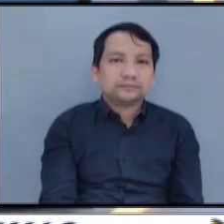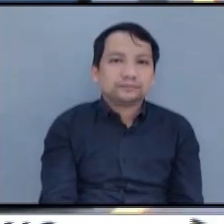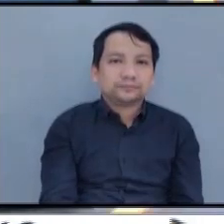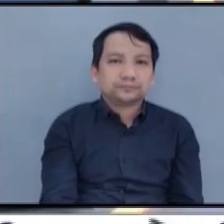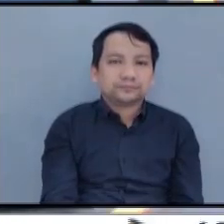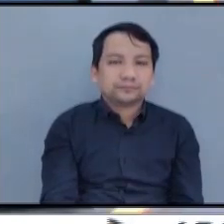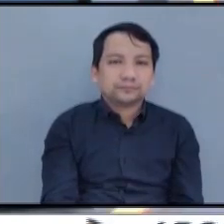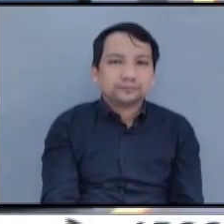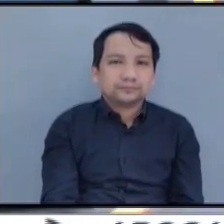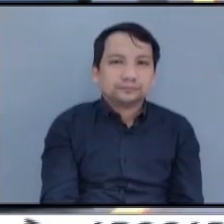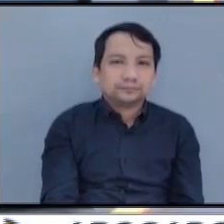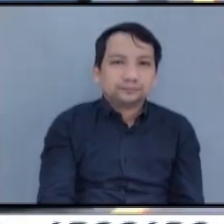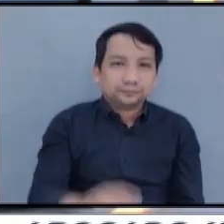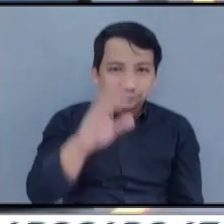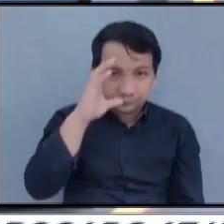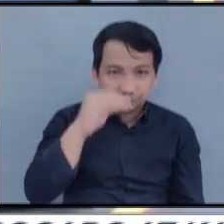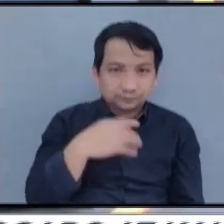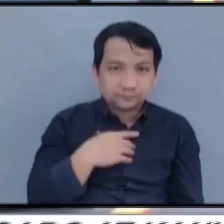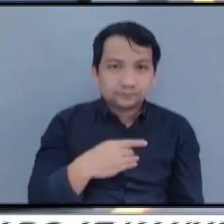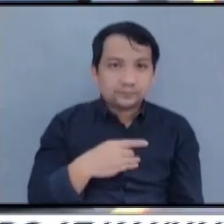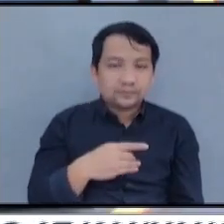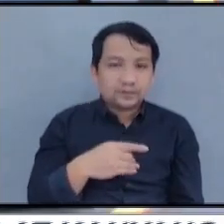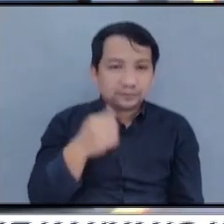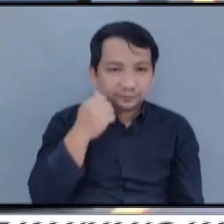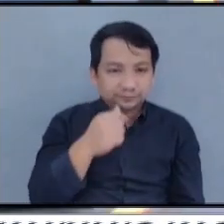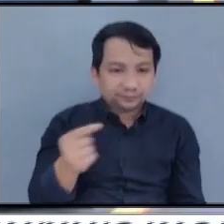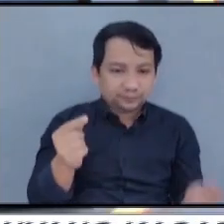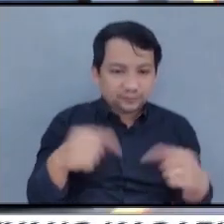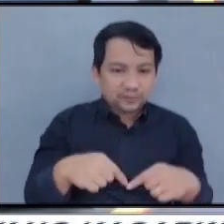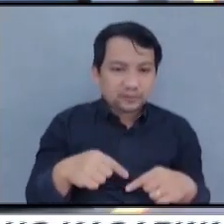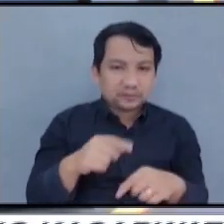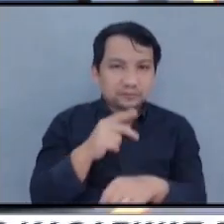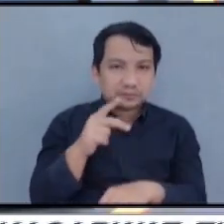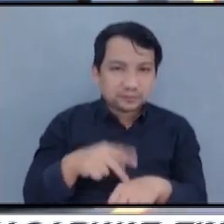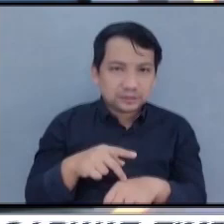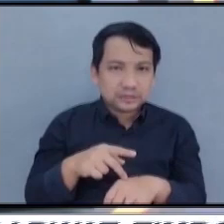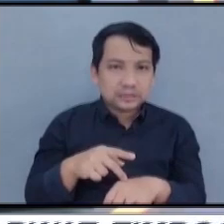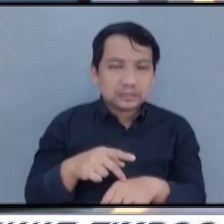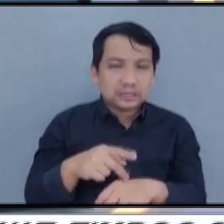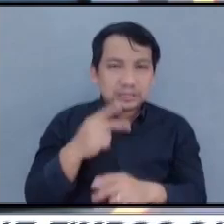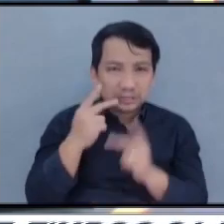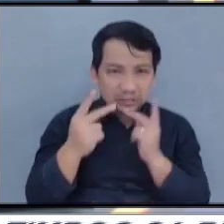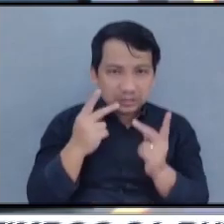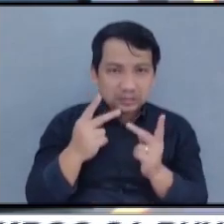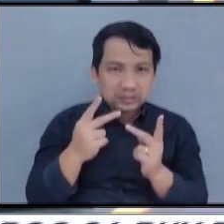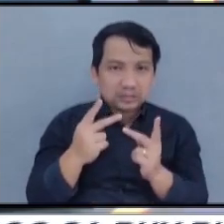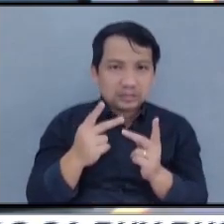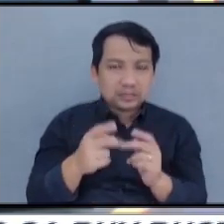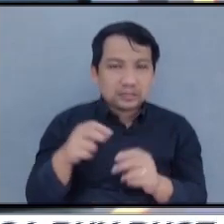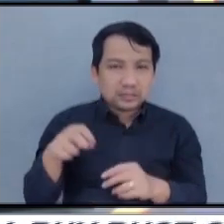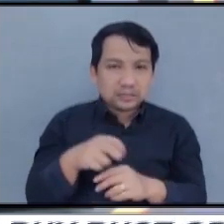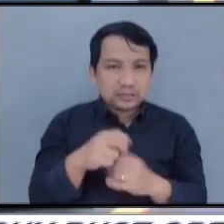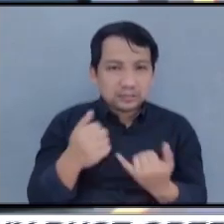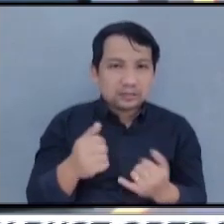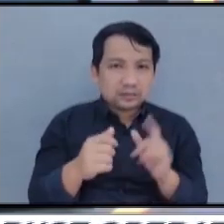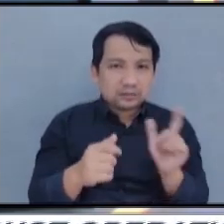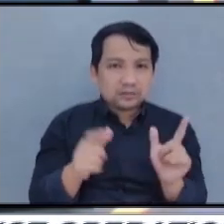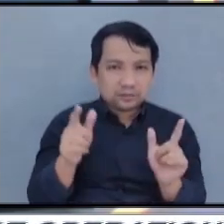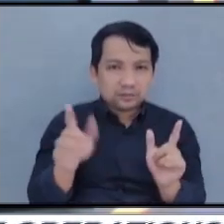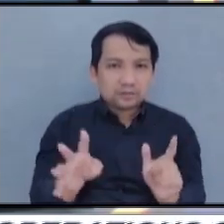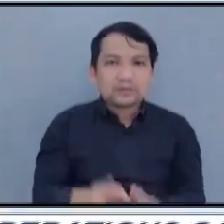Boys like girls, malapit nang bumisita sa Pinas para sa kanilang Spring Tour